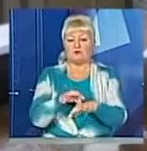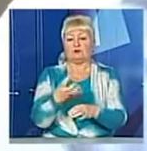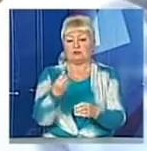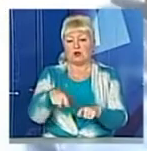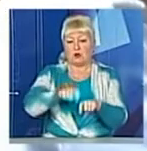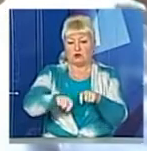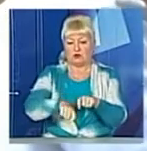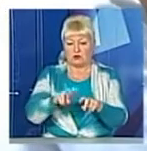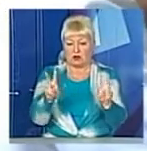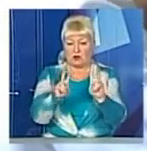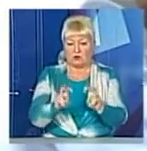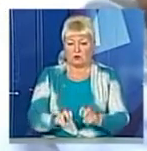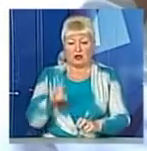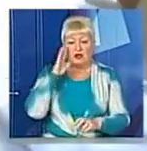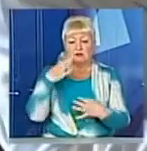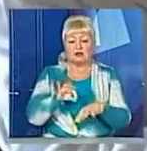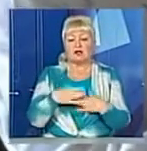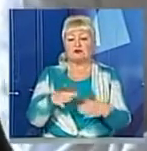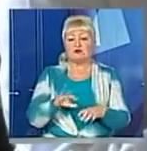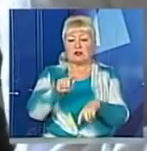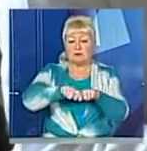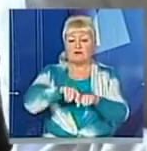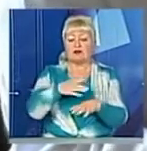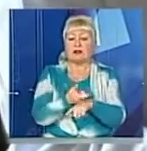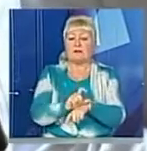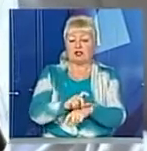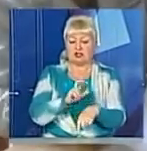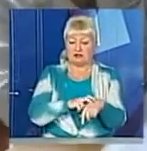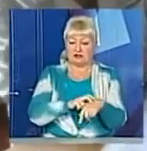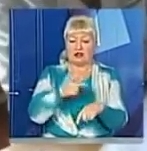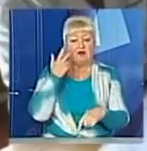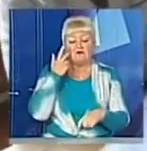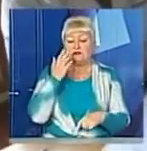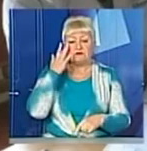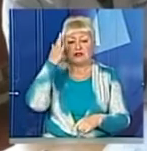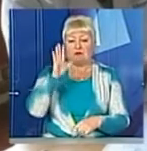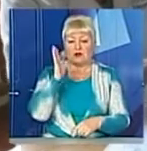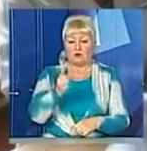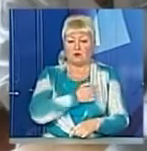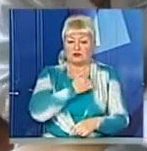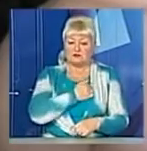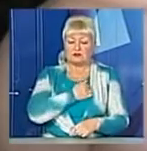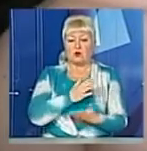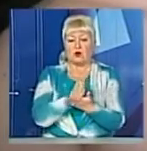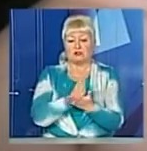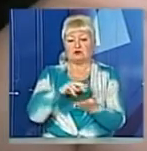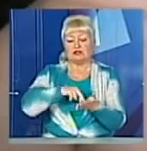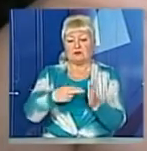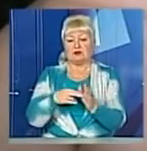огляд. Тарас вже пройшов більшість лікарів. Розповідає, завжди мріяв стати військовим, а служити планує в десантних військах.